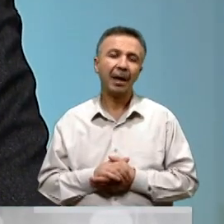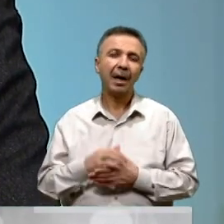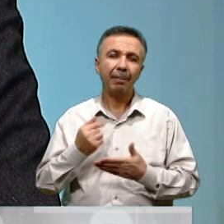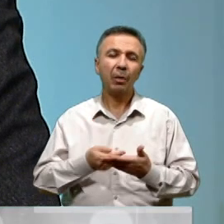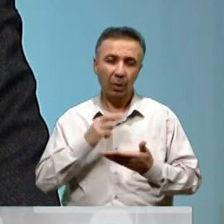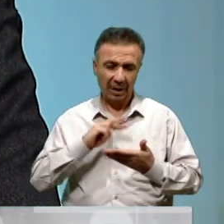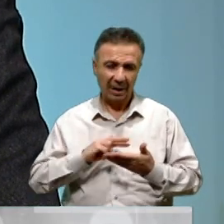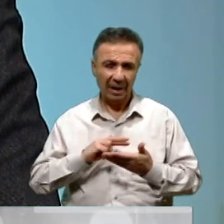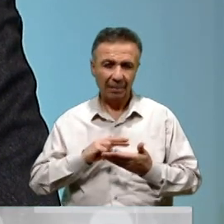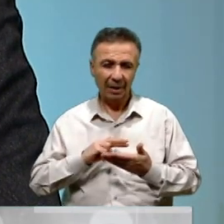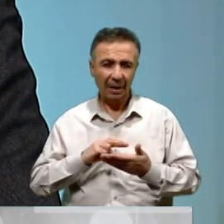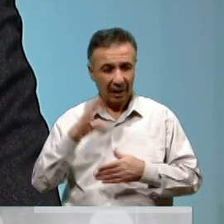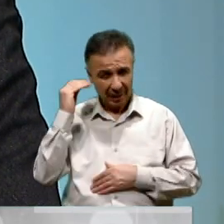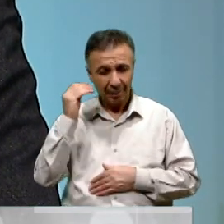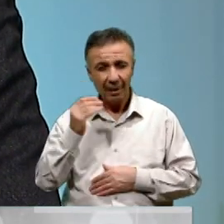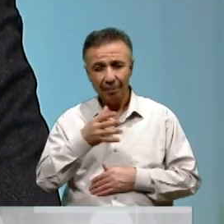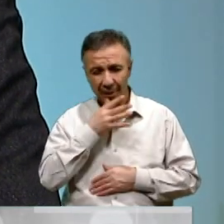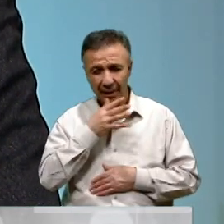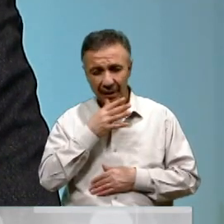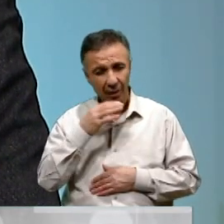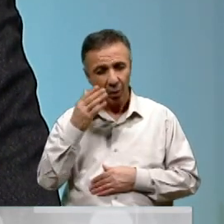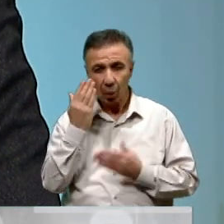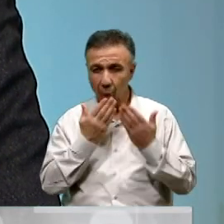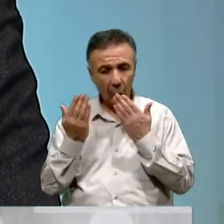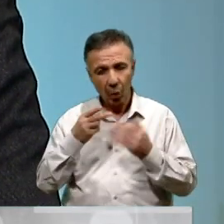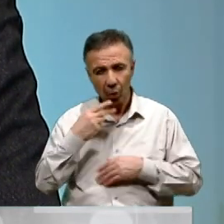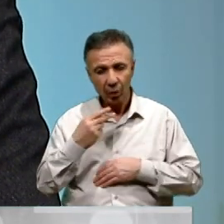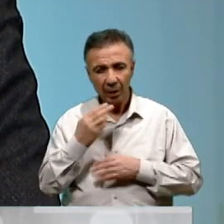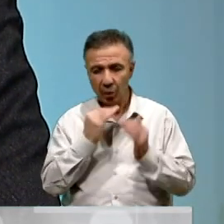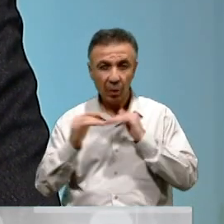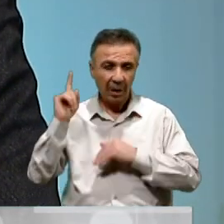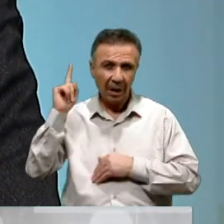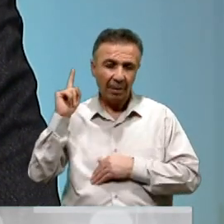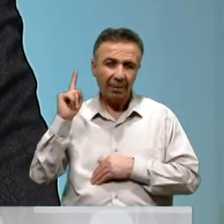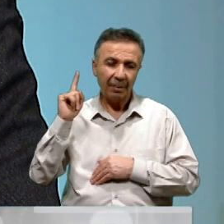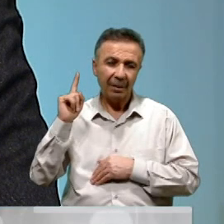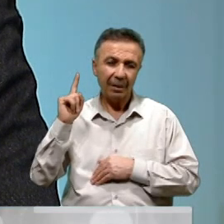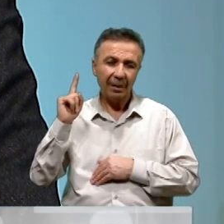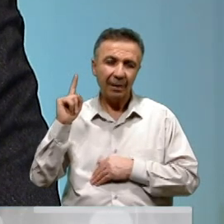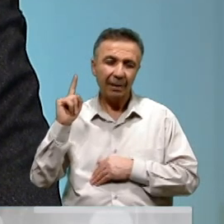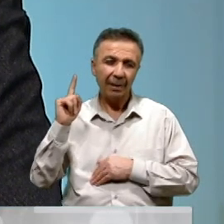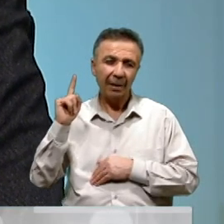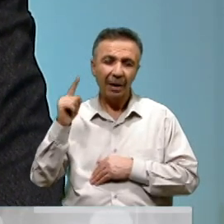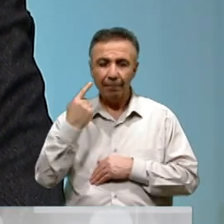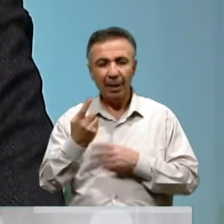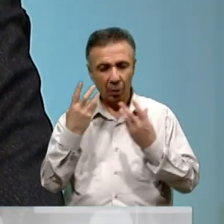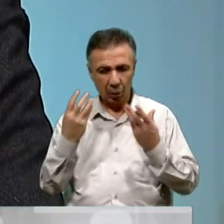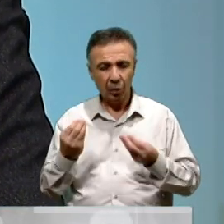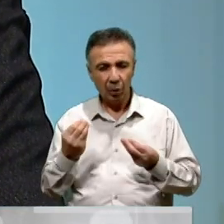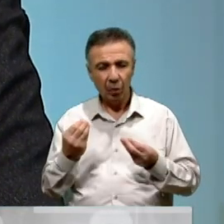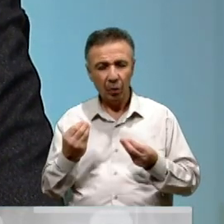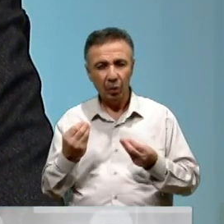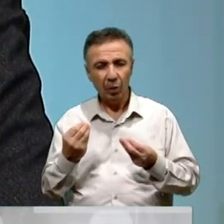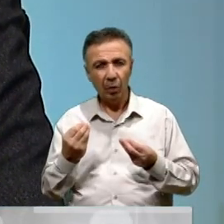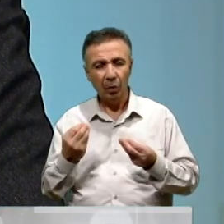manasını düşünerek okursa, Yüce Rabbimizi birleyen, tevhidini ortaya koyan, vahdaniyetini